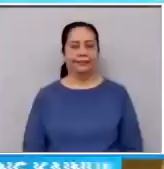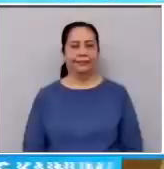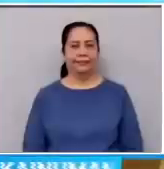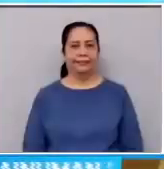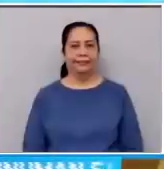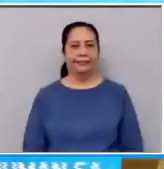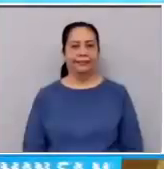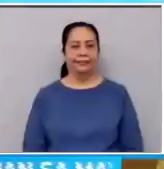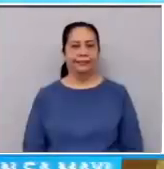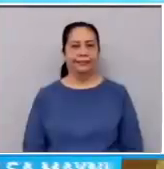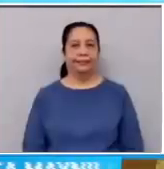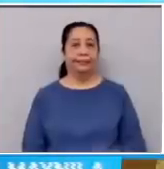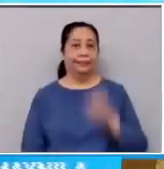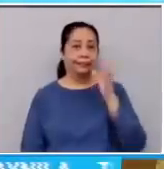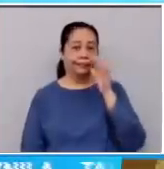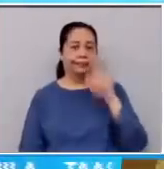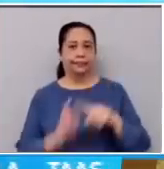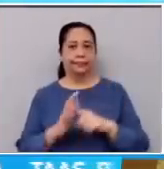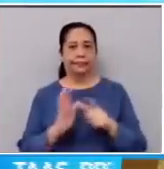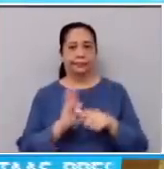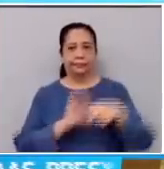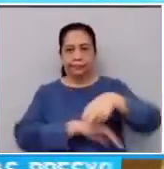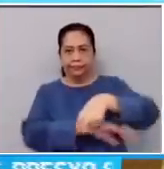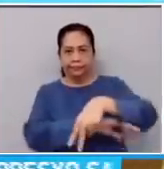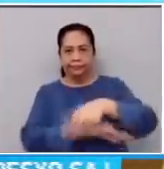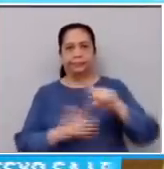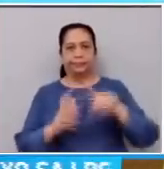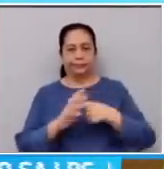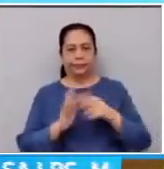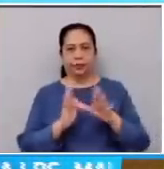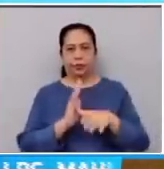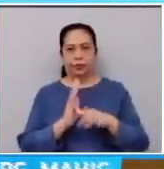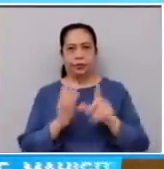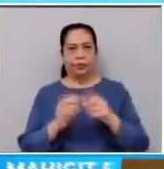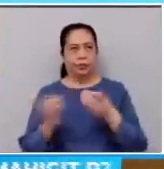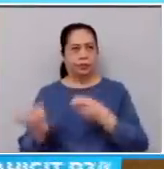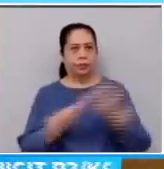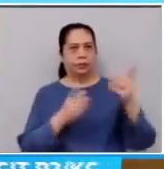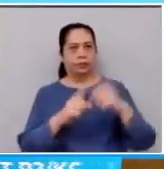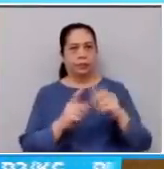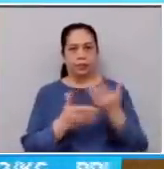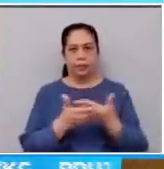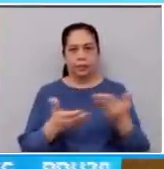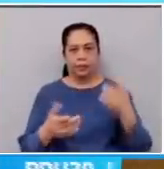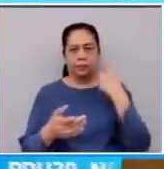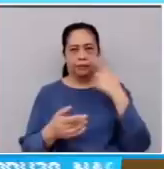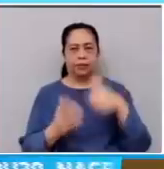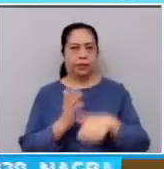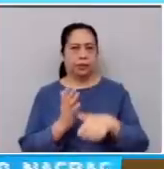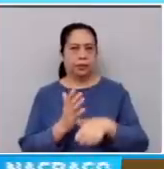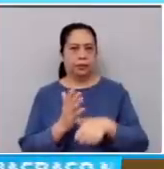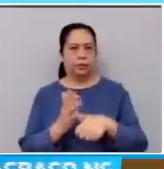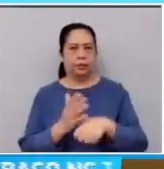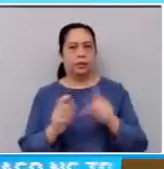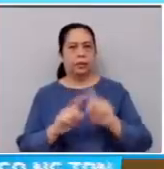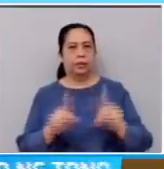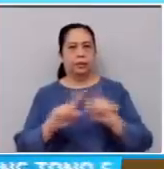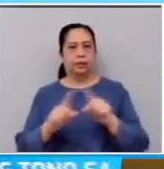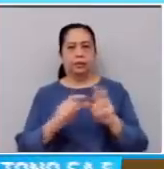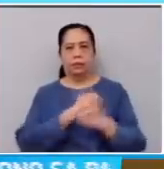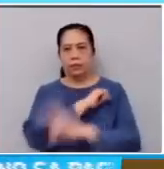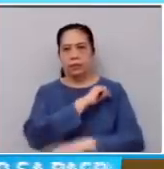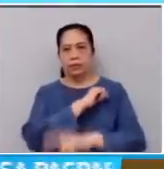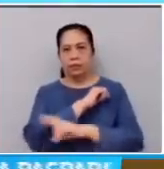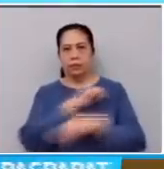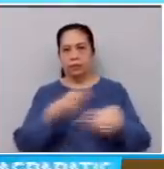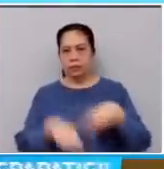Connie, simula mamayang hating gabi ay sisimula na ng COMELEC ang pagde-deliver ng mga kagamitan para sa eleksyon sa iba't ibang rehiyon sa bansa.